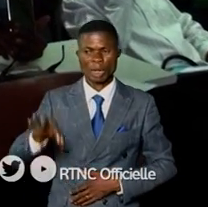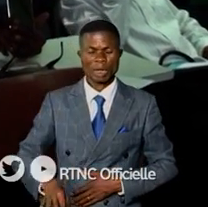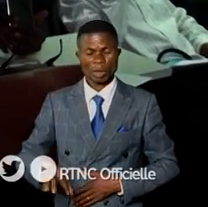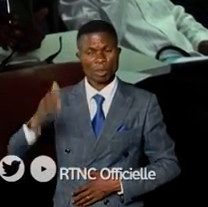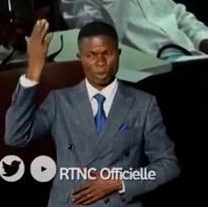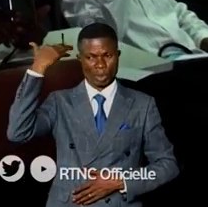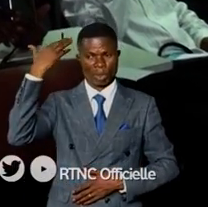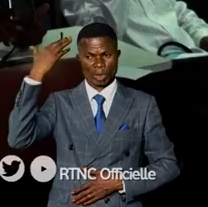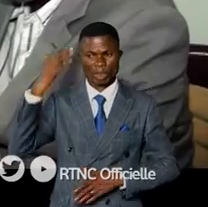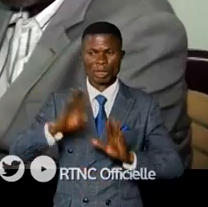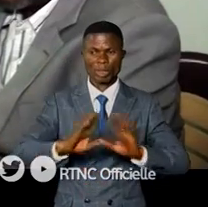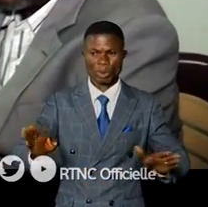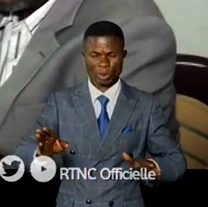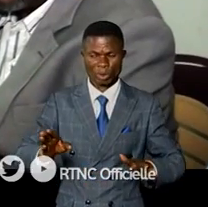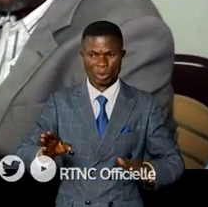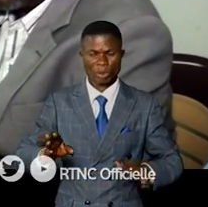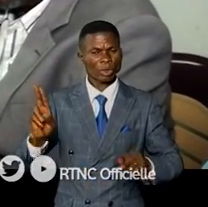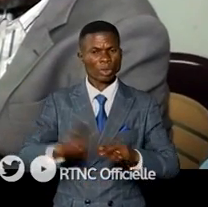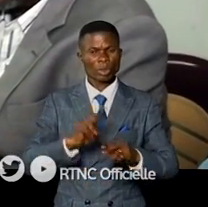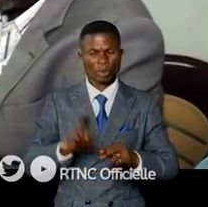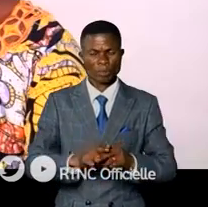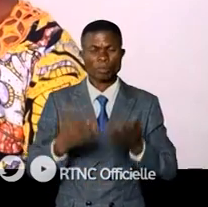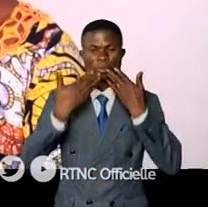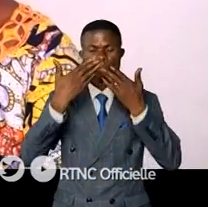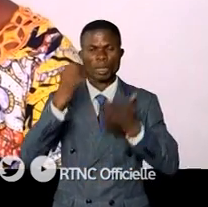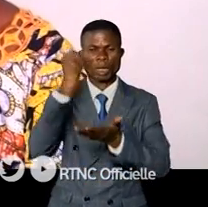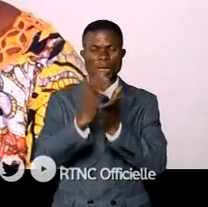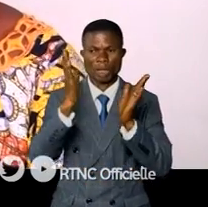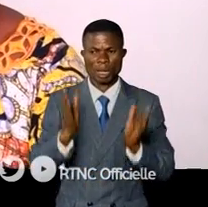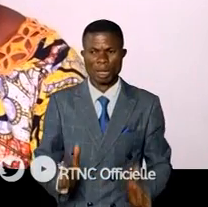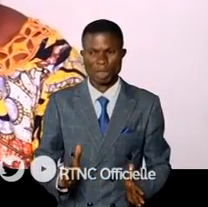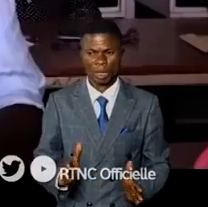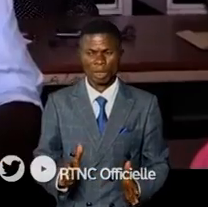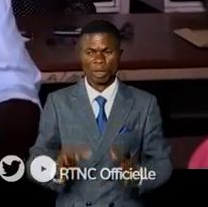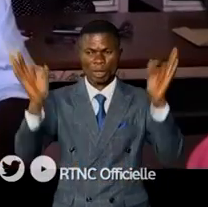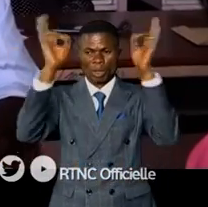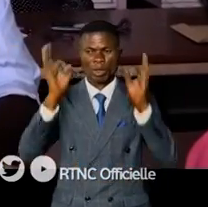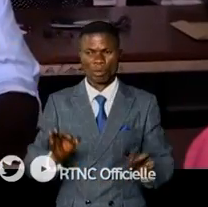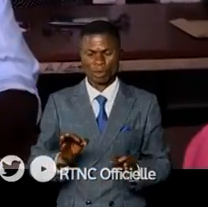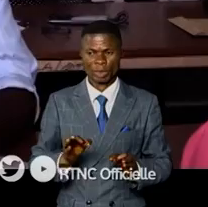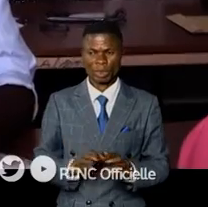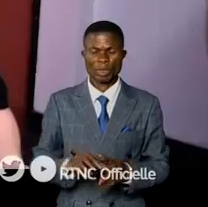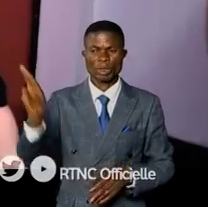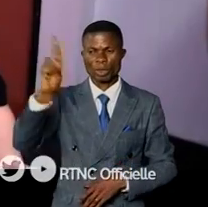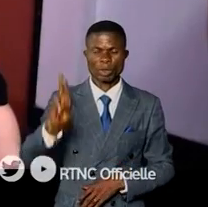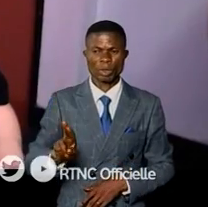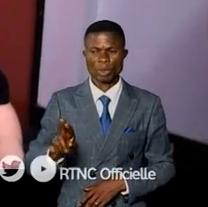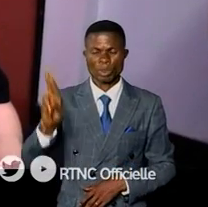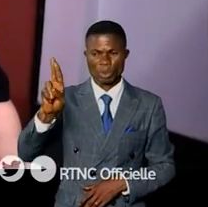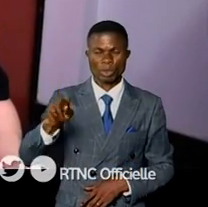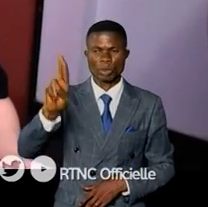contemporain via Zoom. Mes remerciements à l'ambassade de la Fédération de Russie qui